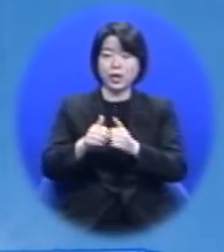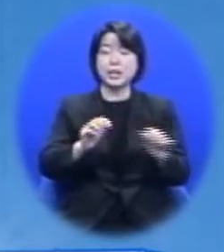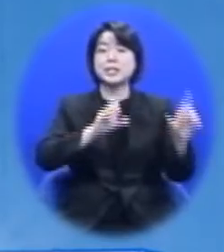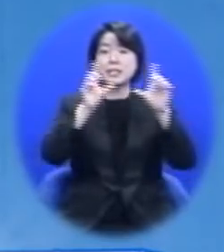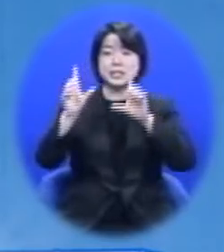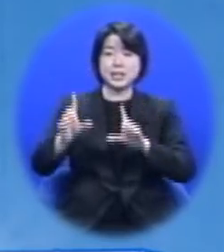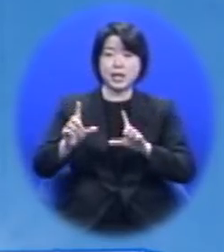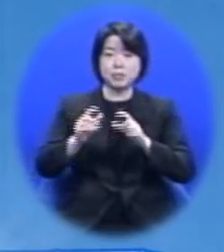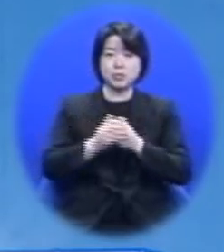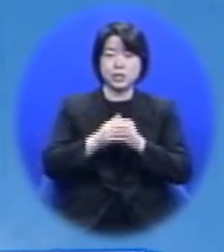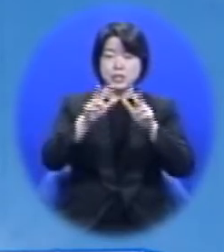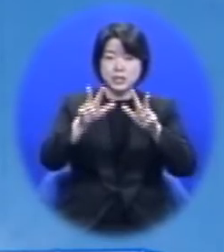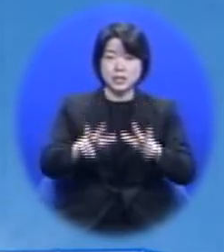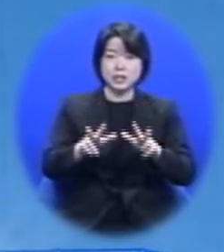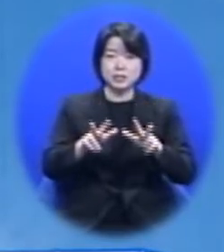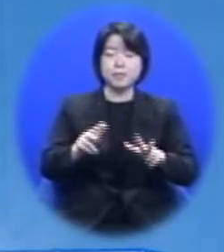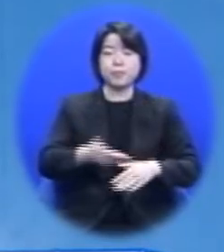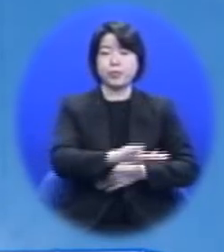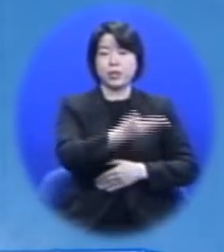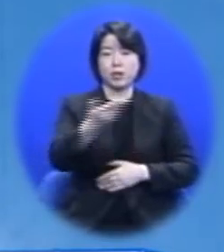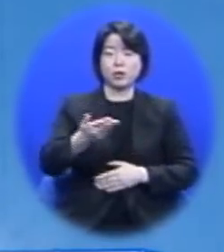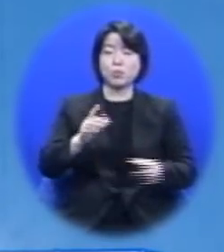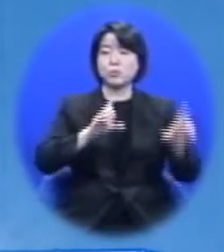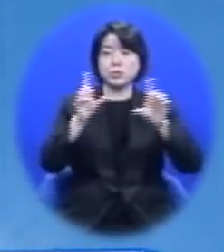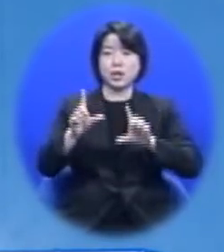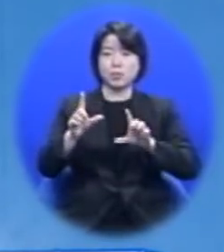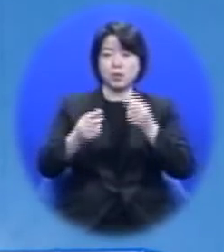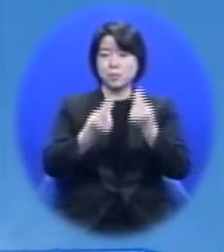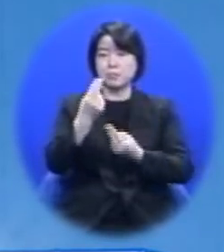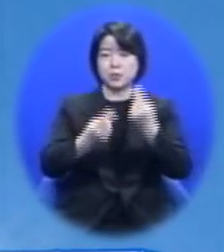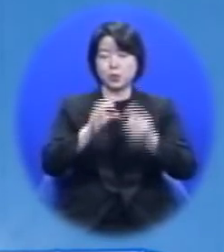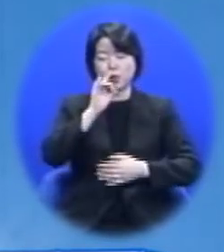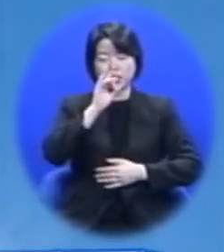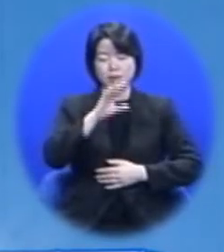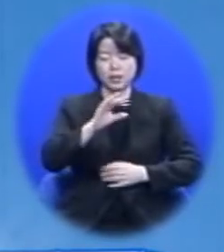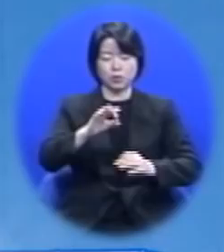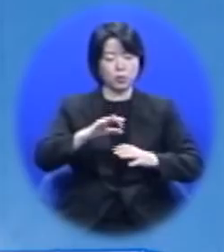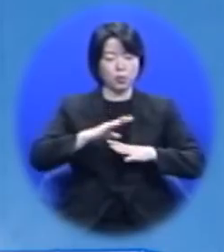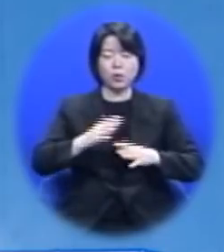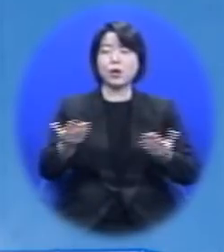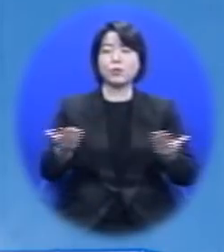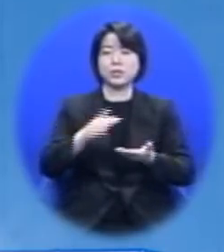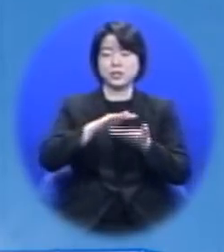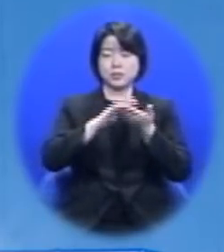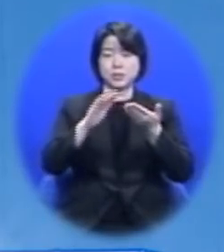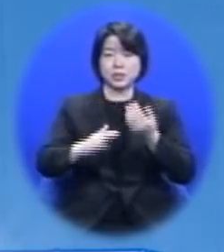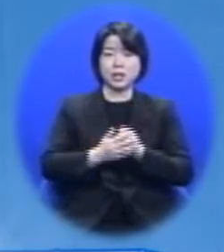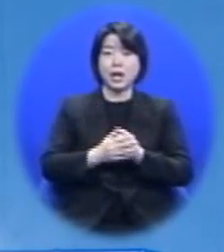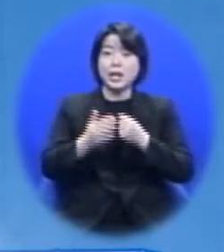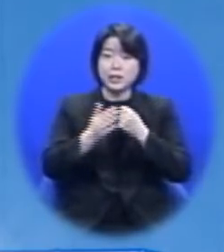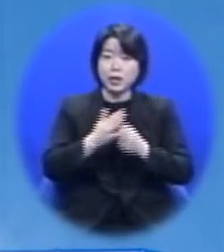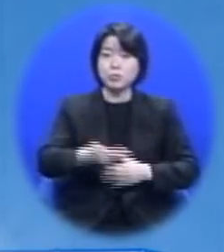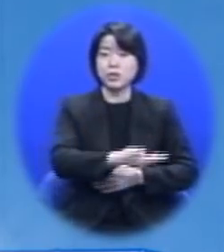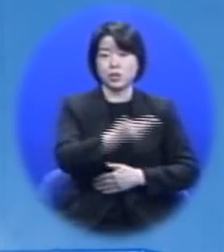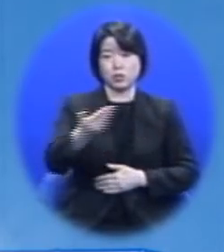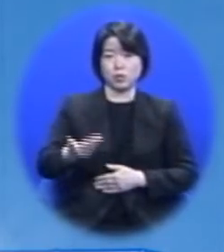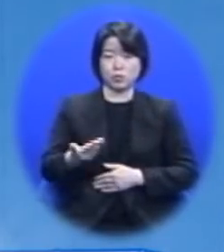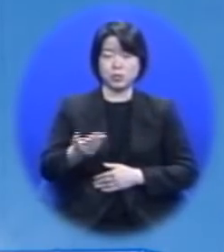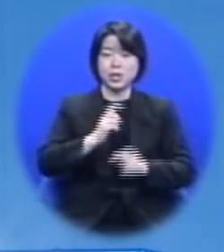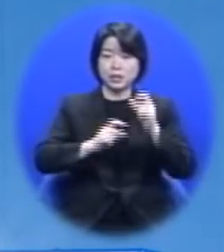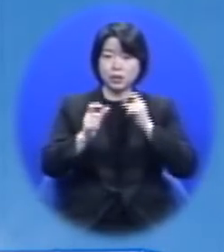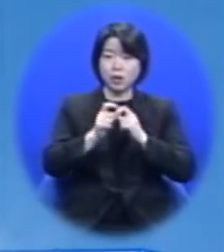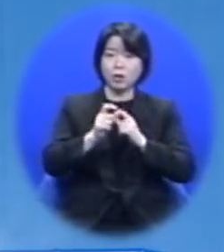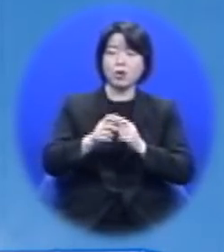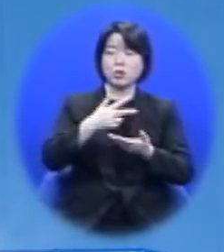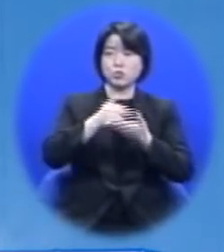삶은 지금 여러분의 삶하고 비교가 안 되게 놀라운 것이에요. 그러므로 여러분들이 더욱 주를